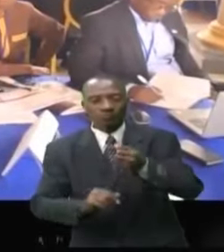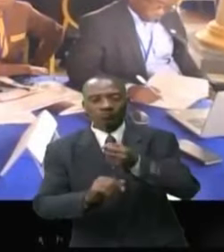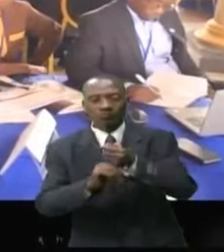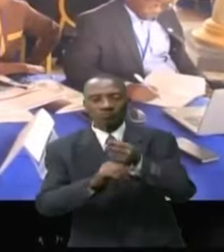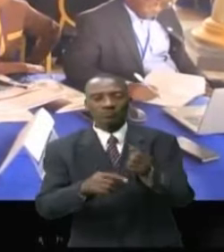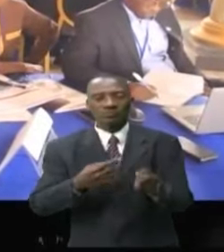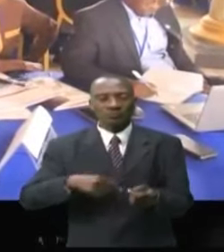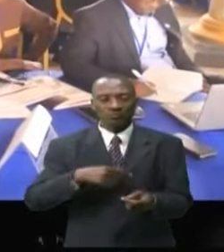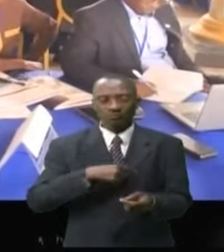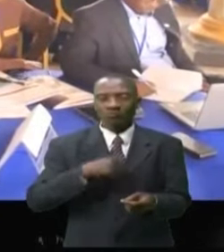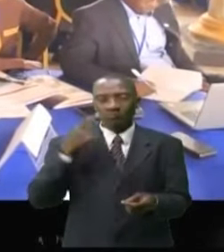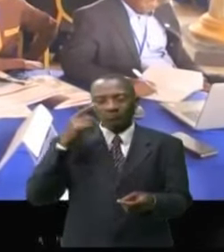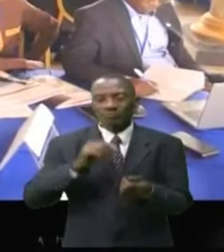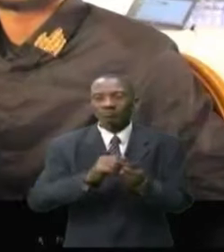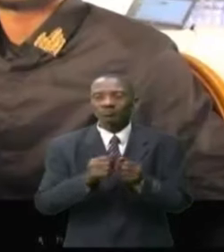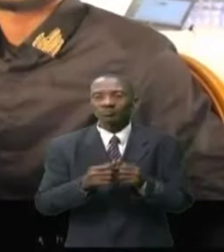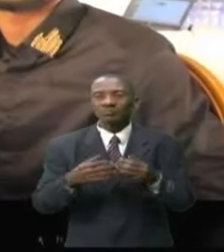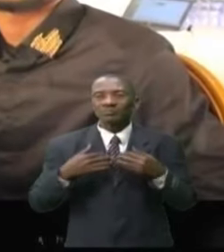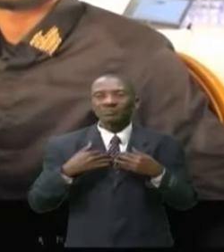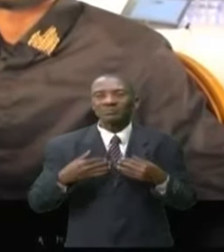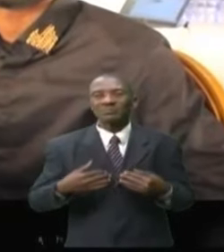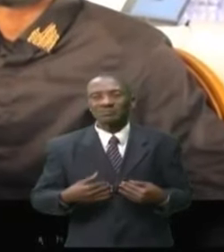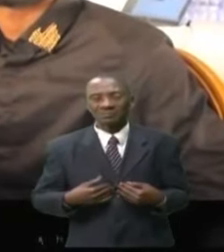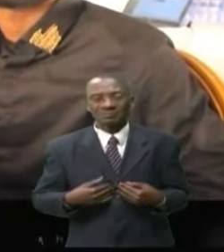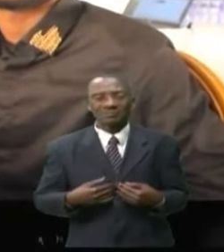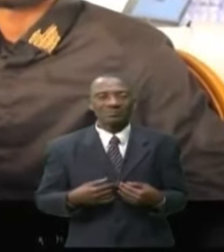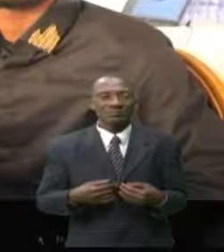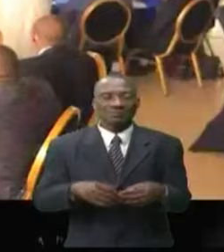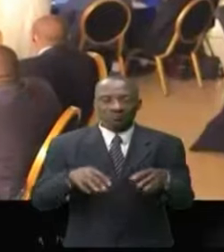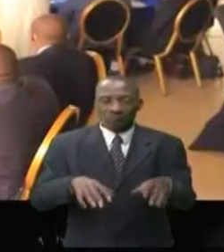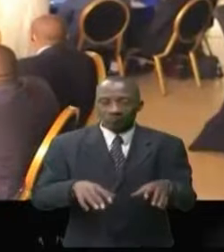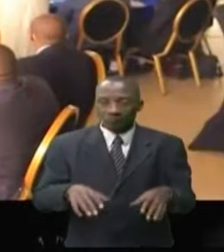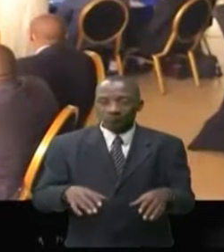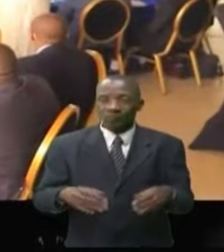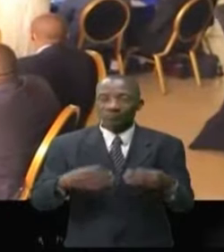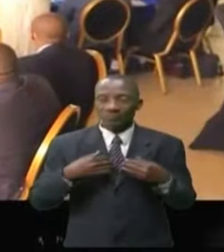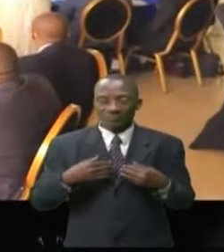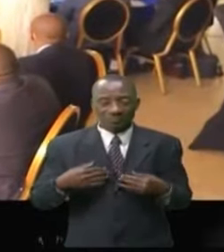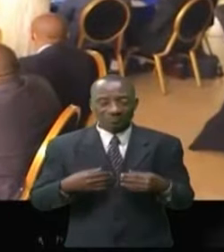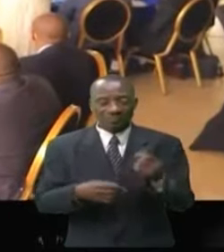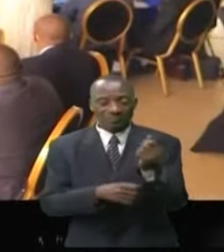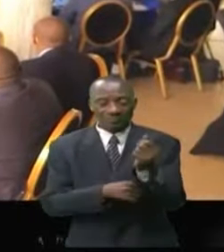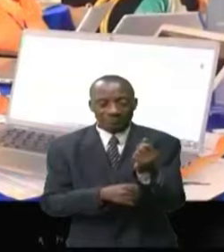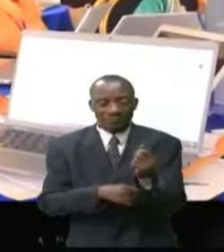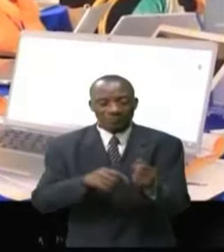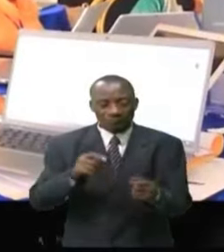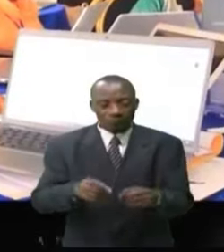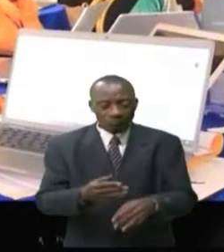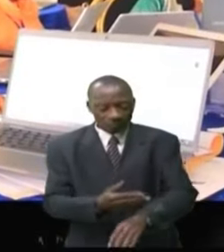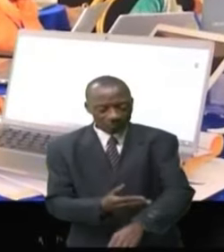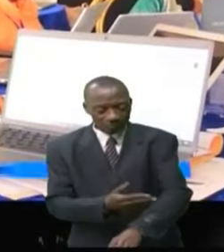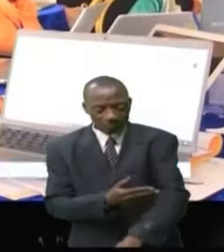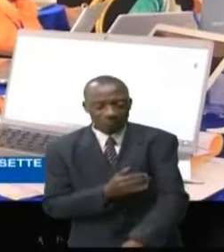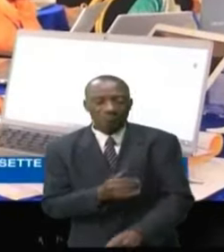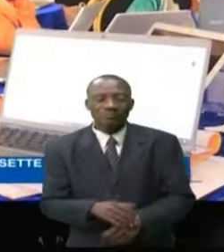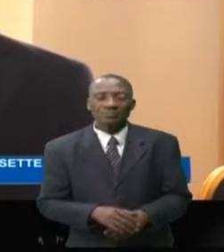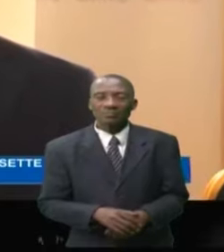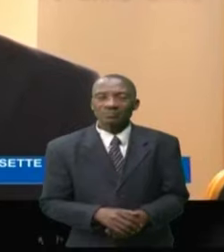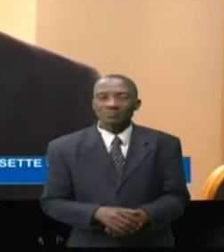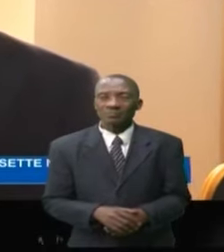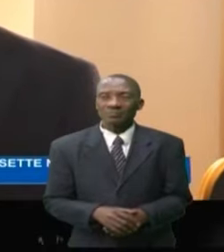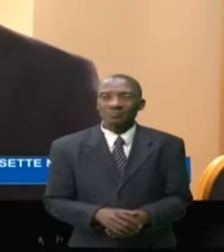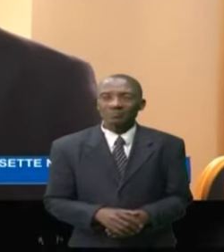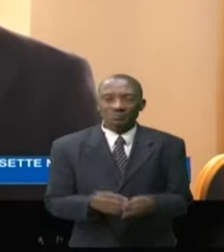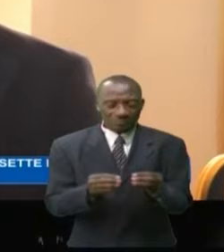opportunité pour définir les priorités pour les cinq prochaines années rappelons que la République démocratique du Congo s'est livré à cet